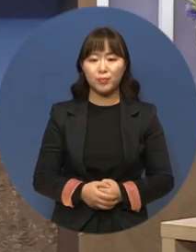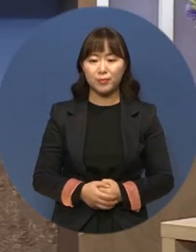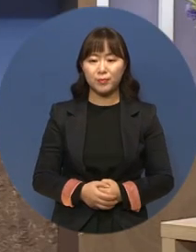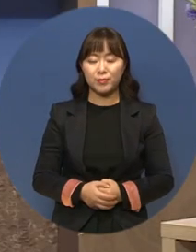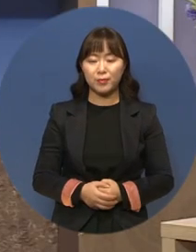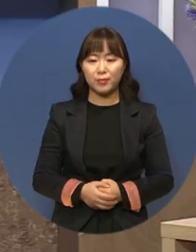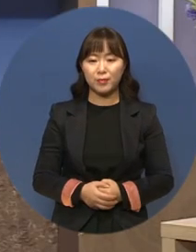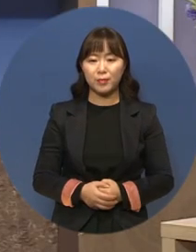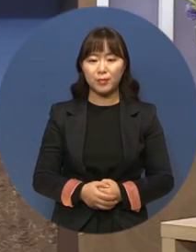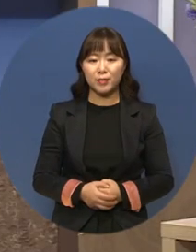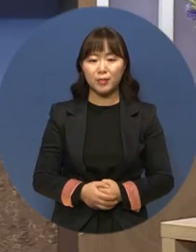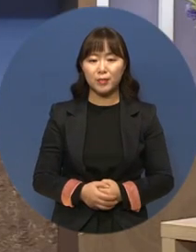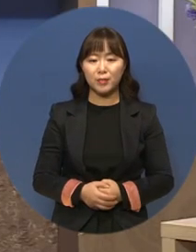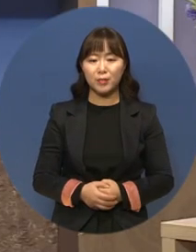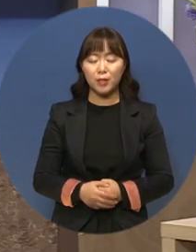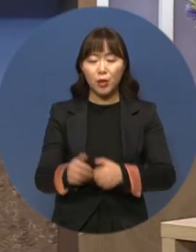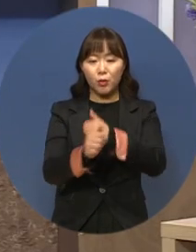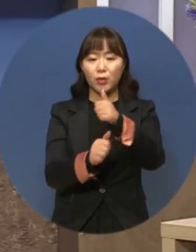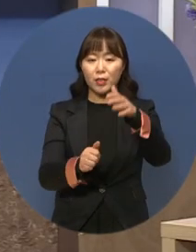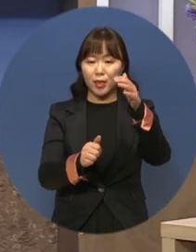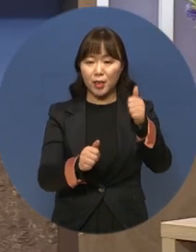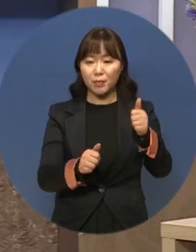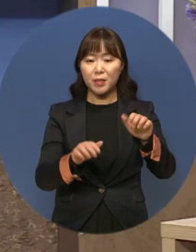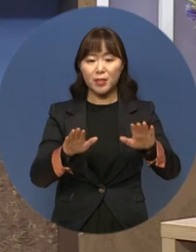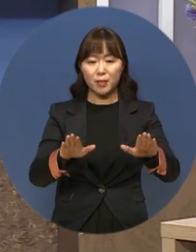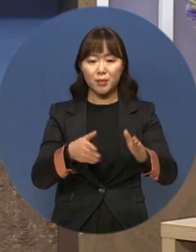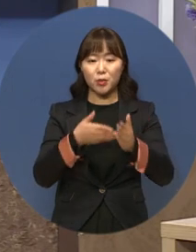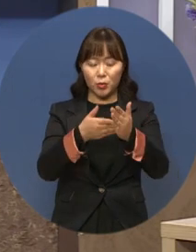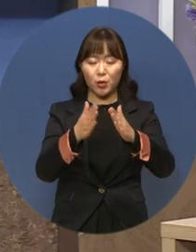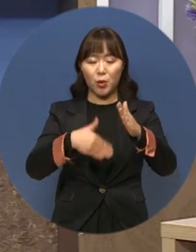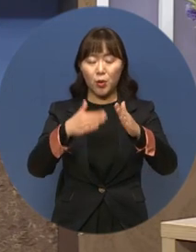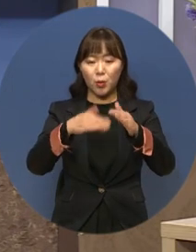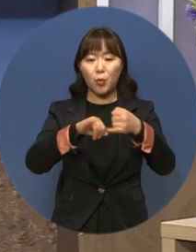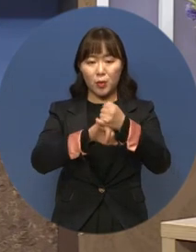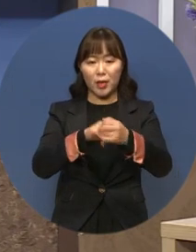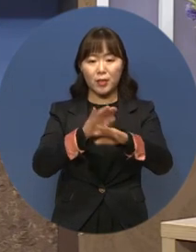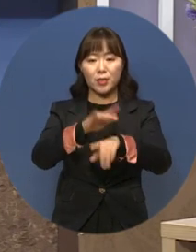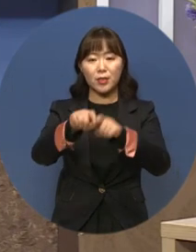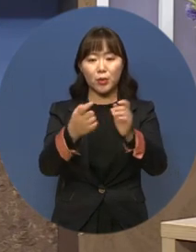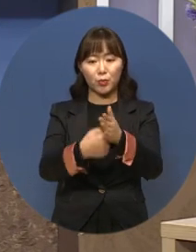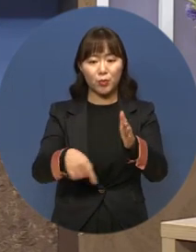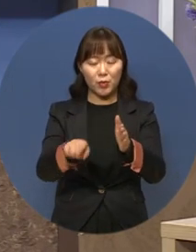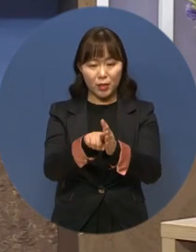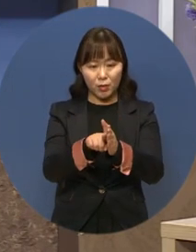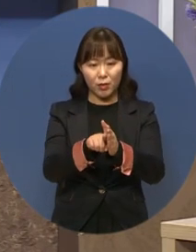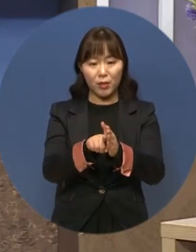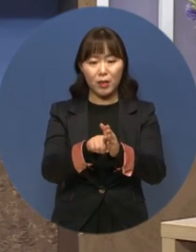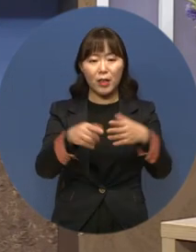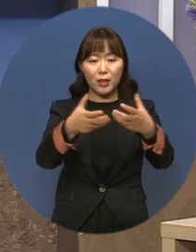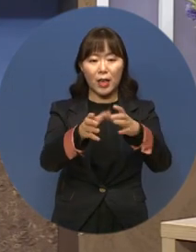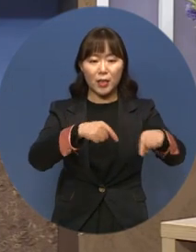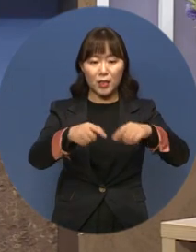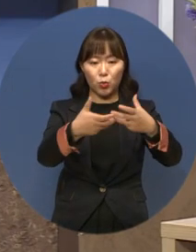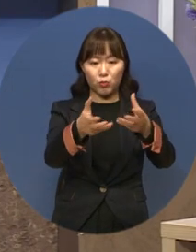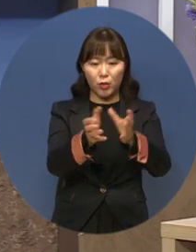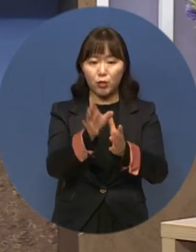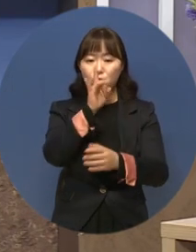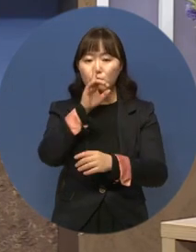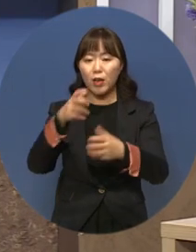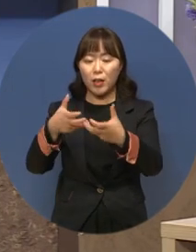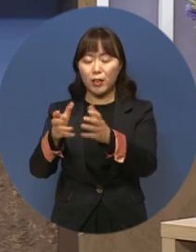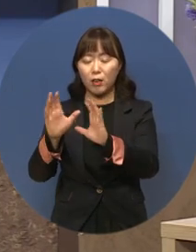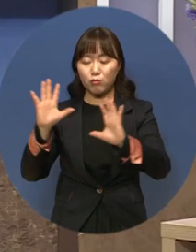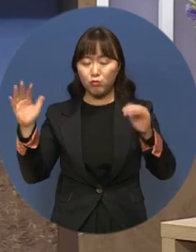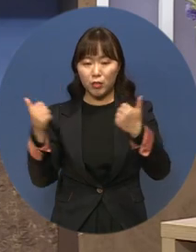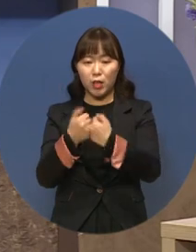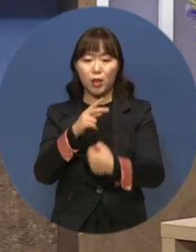그럼 이제 질문을 바꿔서요. 네. 이 위원장님께서 제시한 공약 실현을 위해서는 또 당 지도부와 중앙당